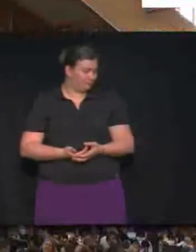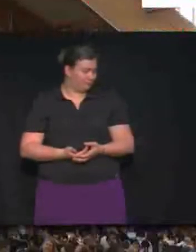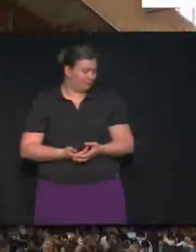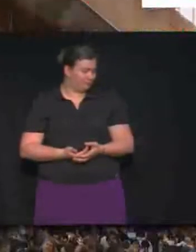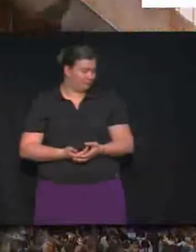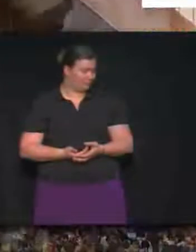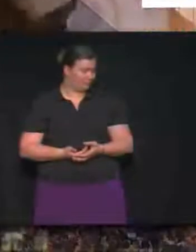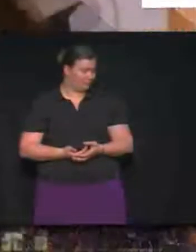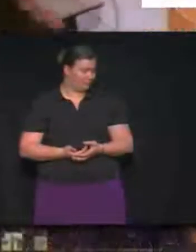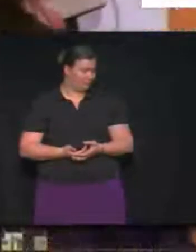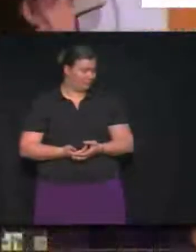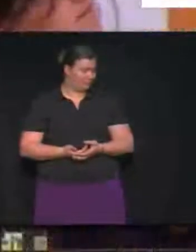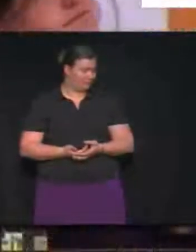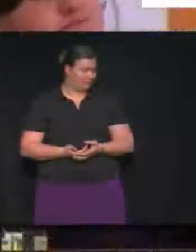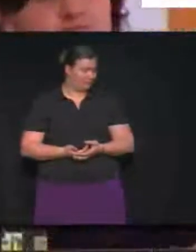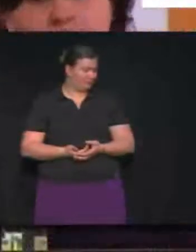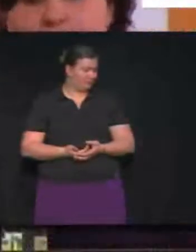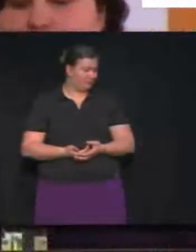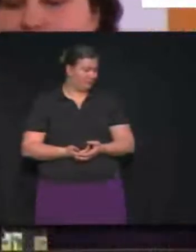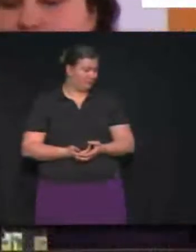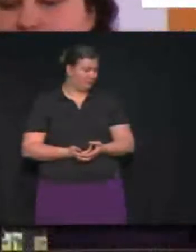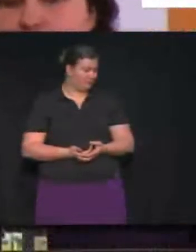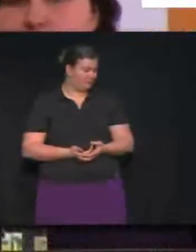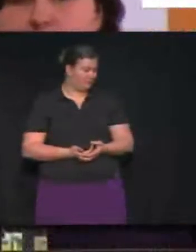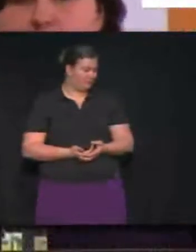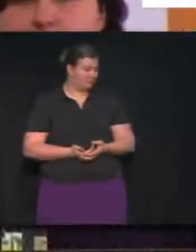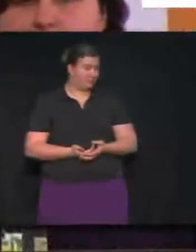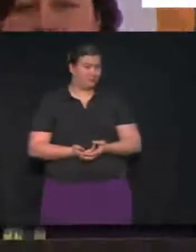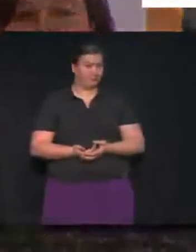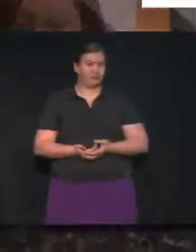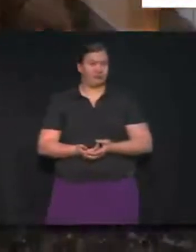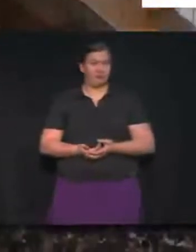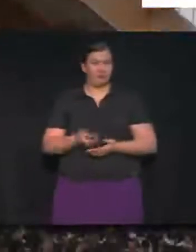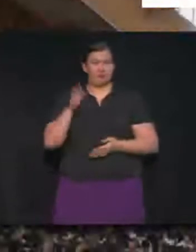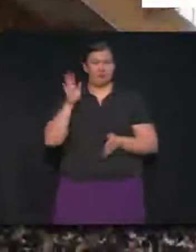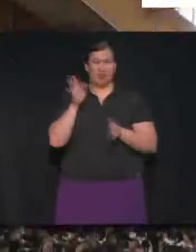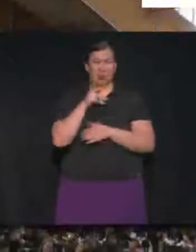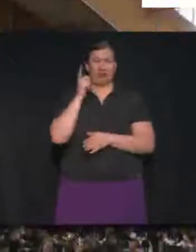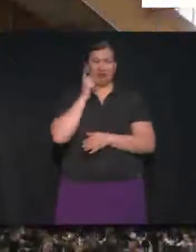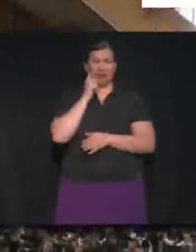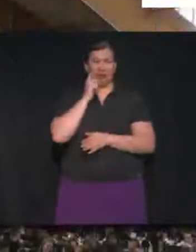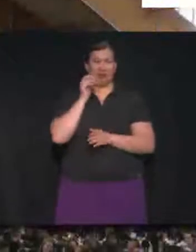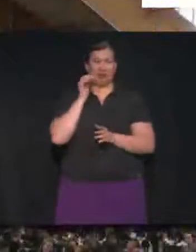hier wartet kurz wir suchen den Wahlleiter